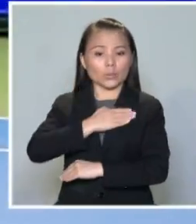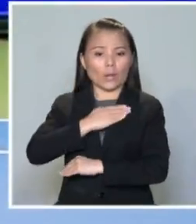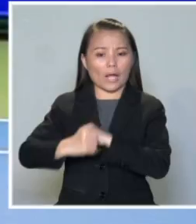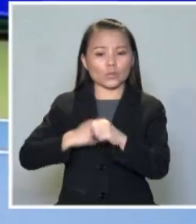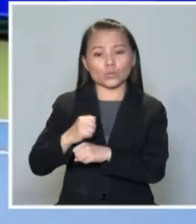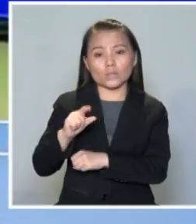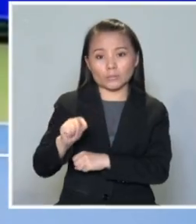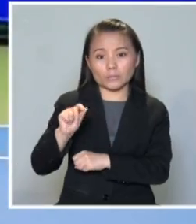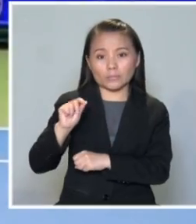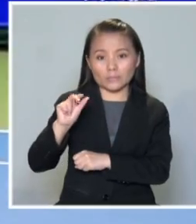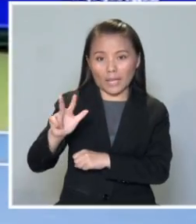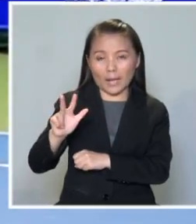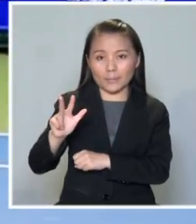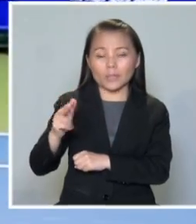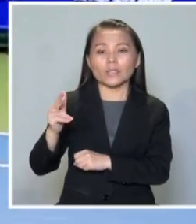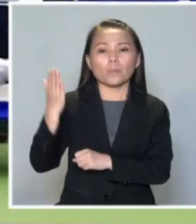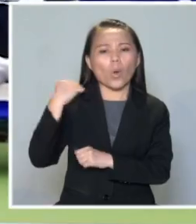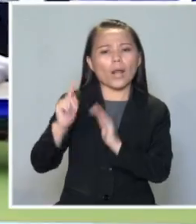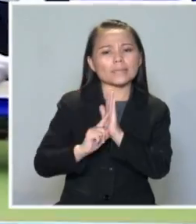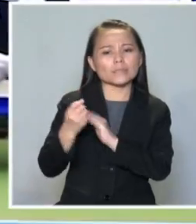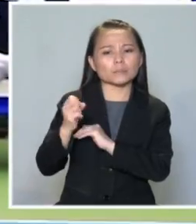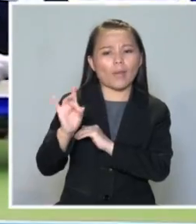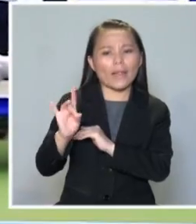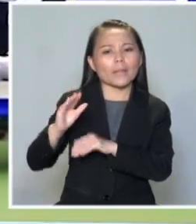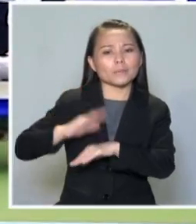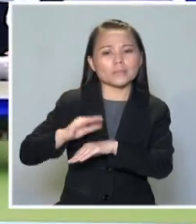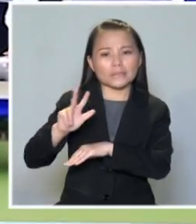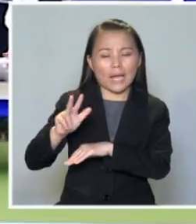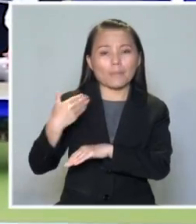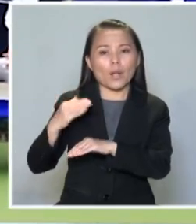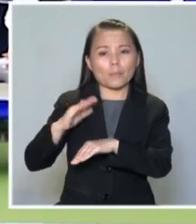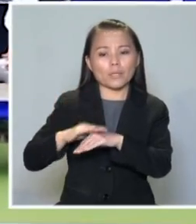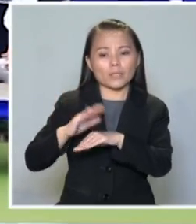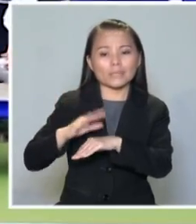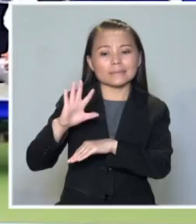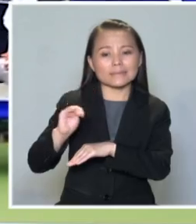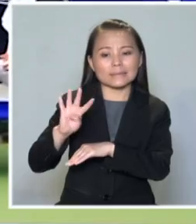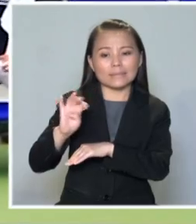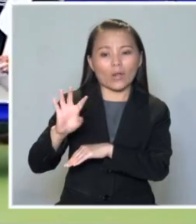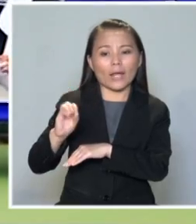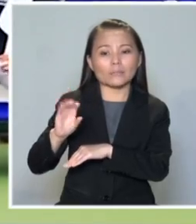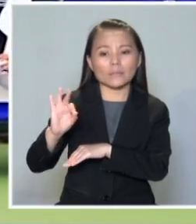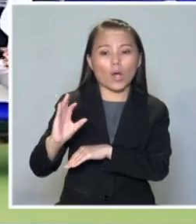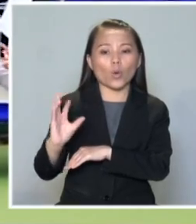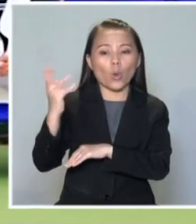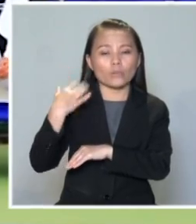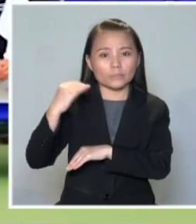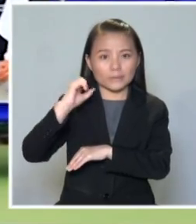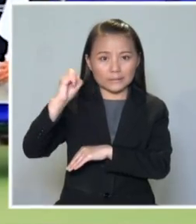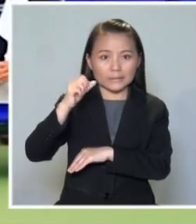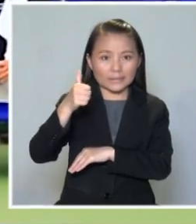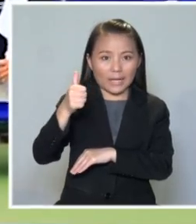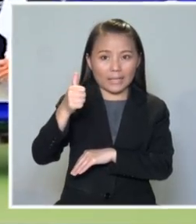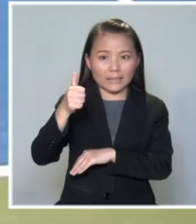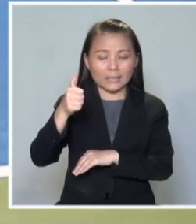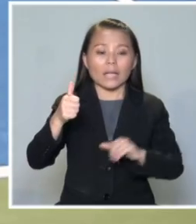ย23ปีในชุดเอเชียนเกมส์ครั้งที่18มือวางอันดับ3และมือ459ของโลกหวดเอาชนะนารุชิ